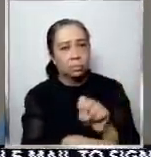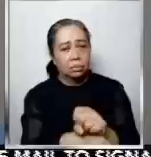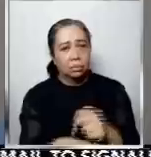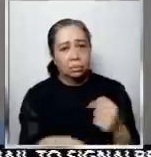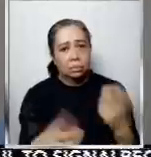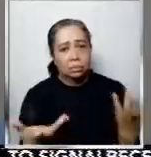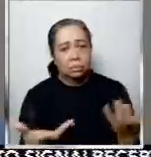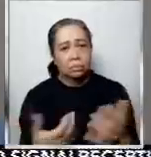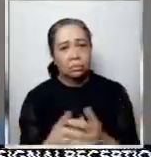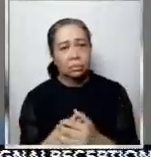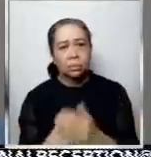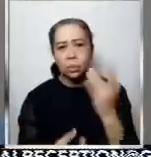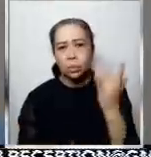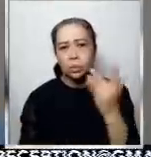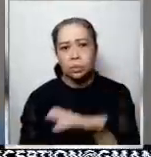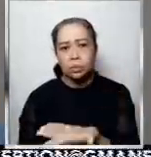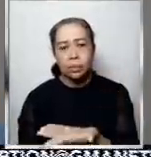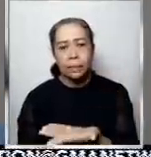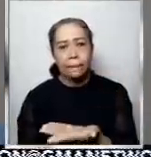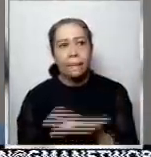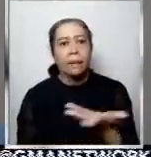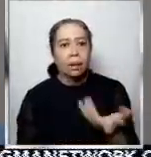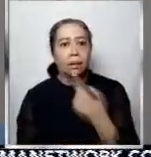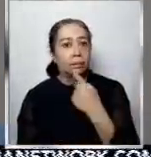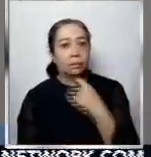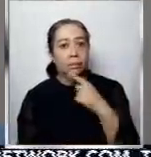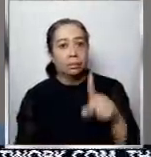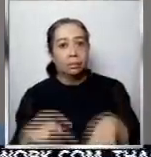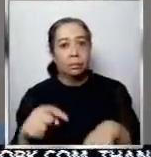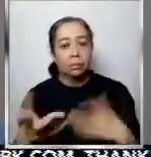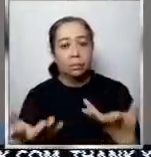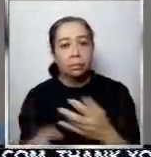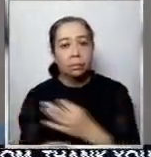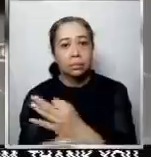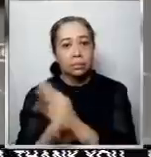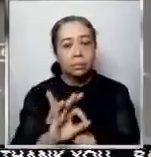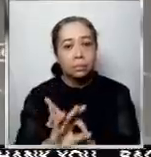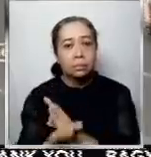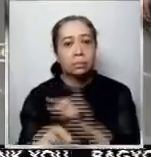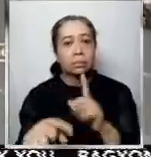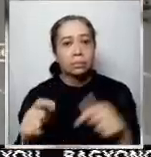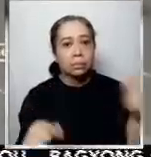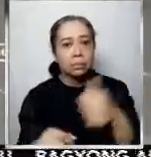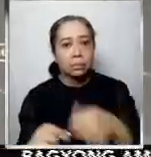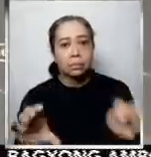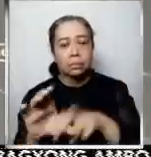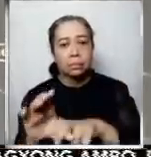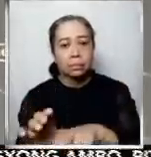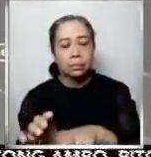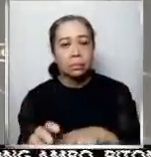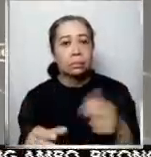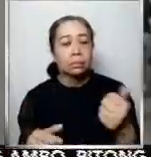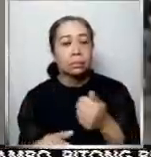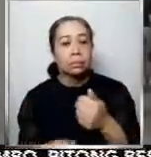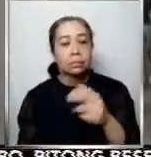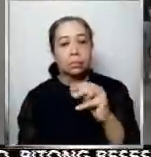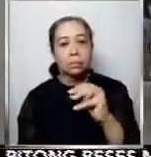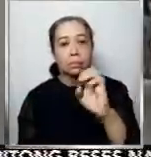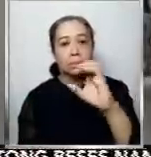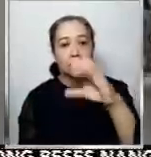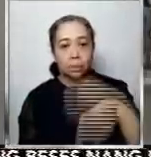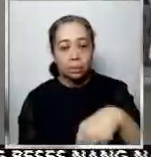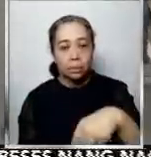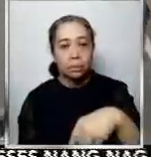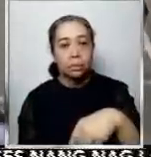Bakit po? Ayun nga, kung hindi ako wala akong masakyan na palabas. Sa ilalim kasi ng Modified MECQ, hindi pa